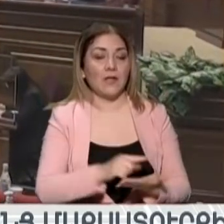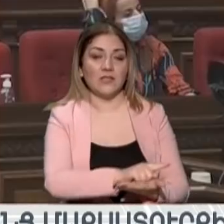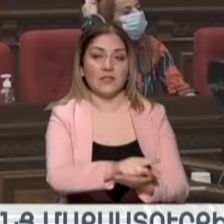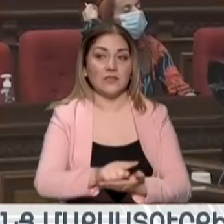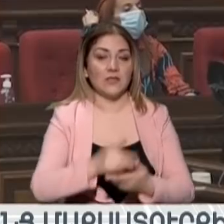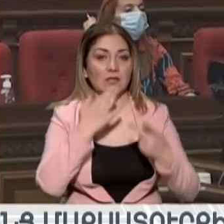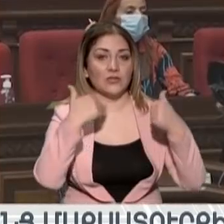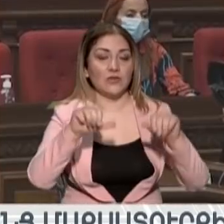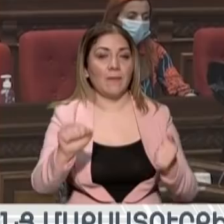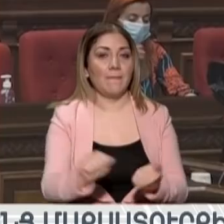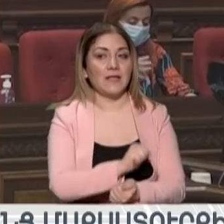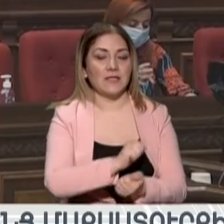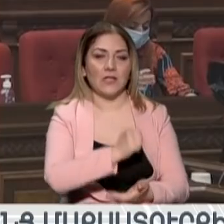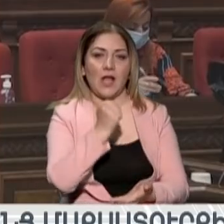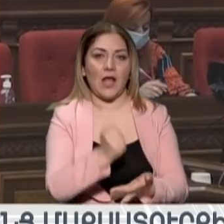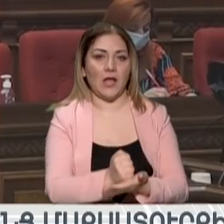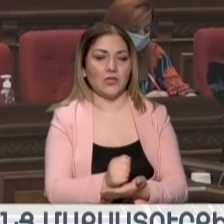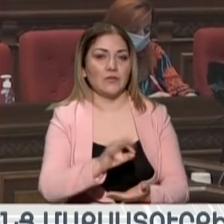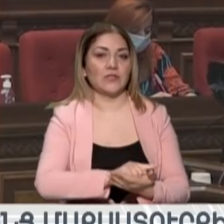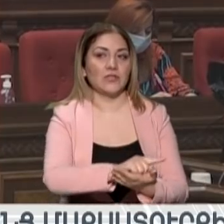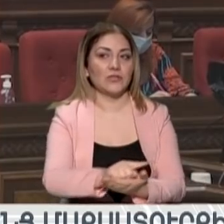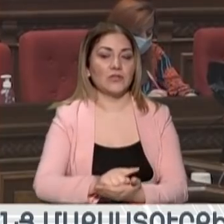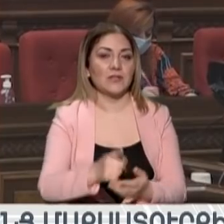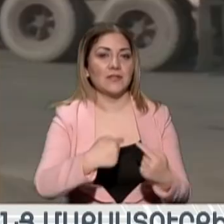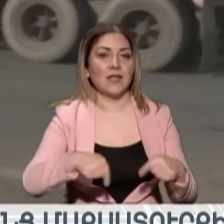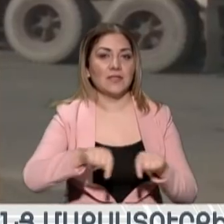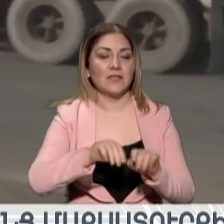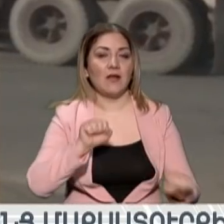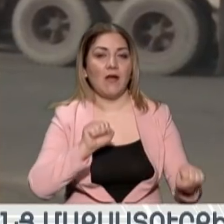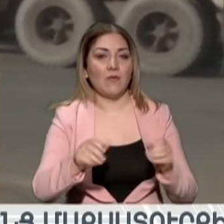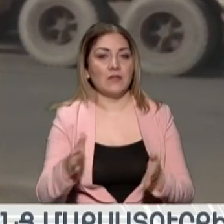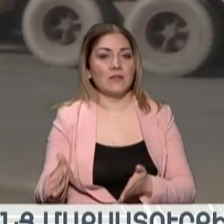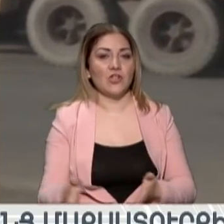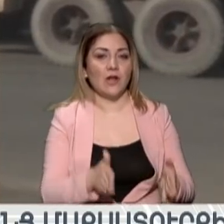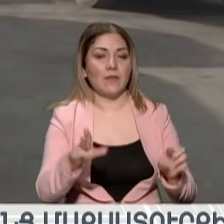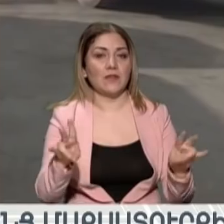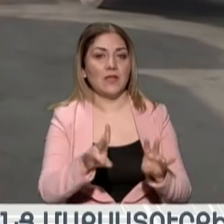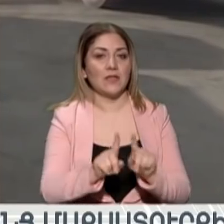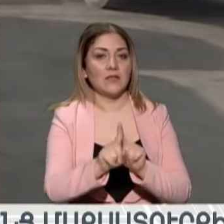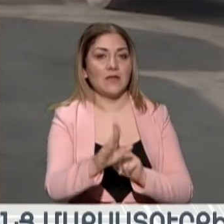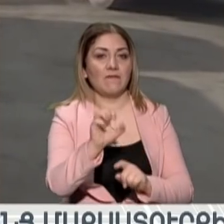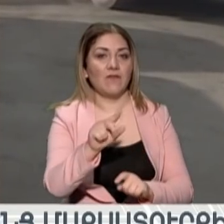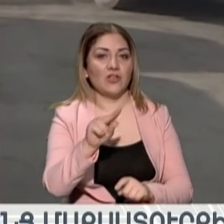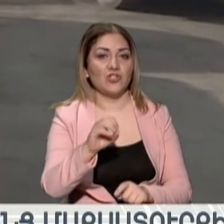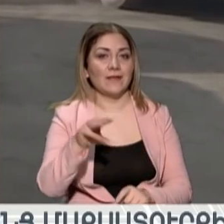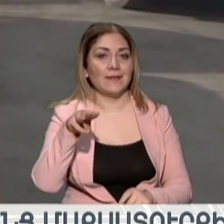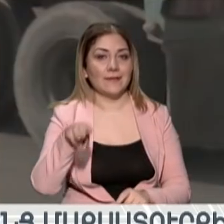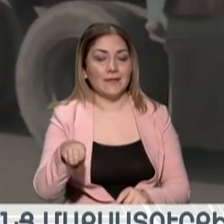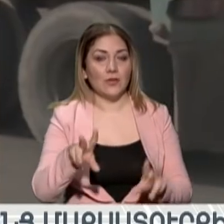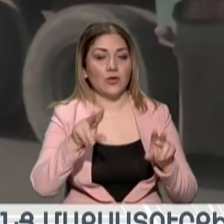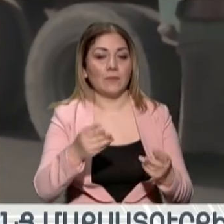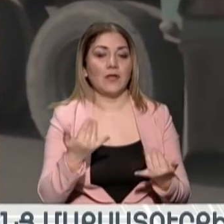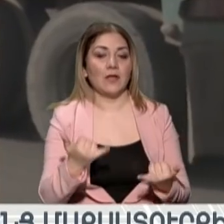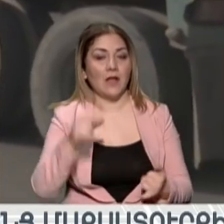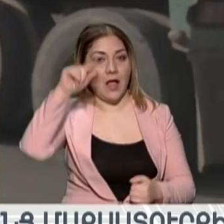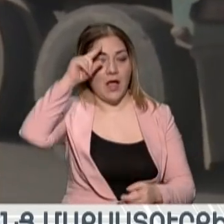քննարկել է փաստաթուղթը վավերացնելու հարցը։ Տարածքային կառավարման ու ենթակառուցվածքների փոխնախարար Վաչե Տերտերյանի խոսքով, այս